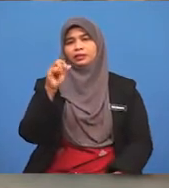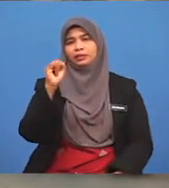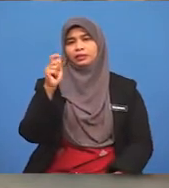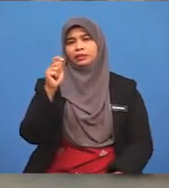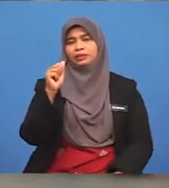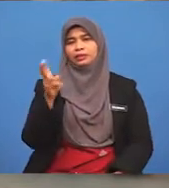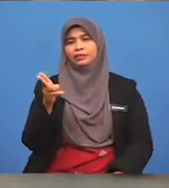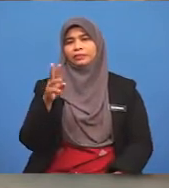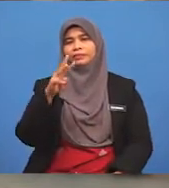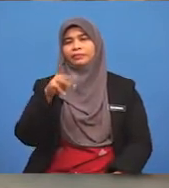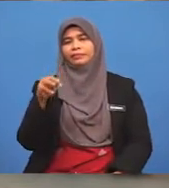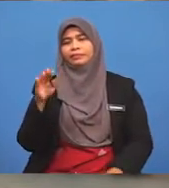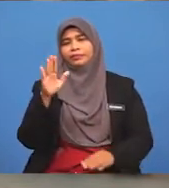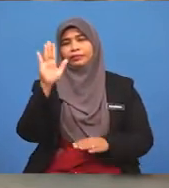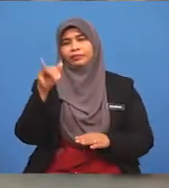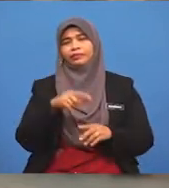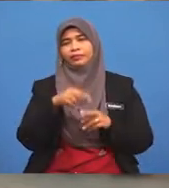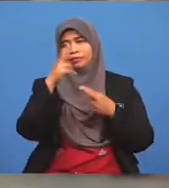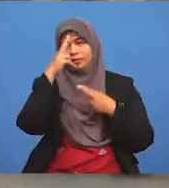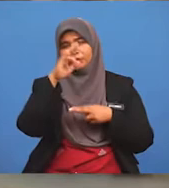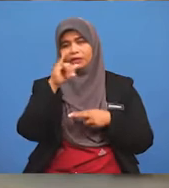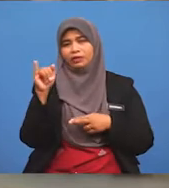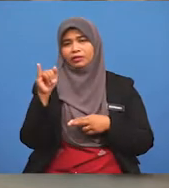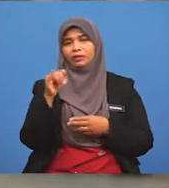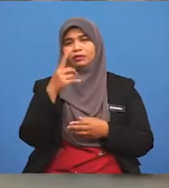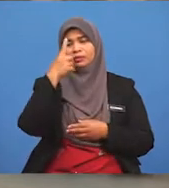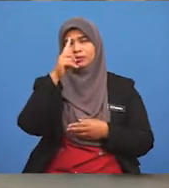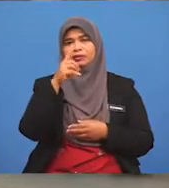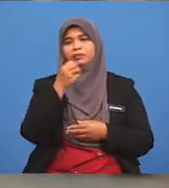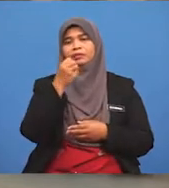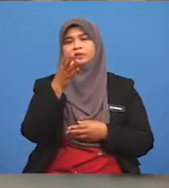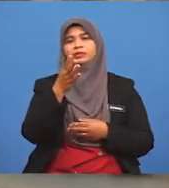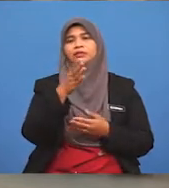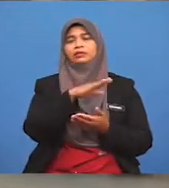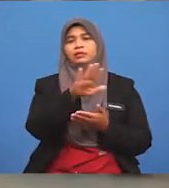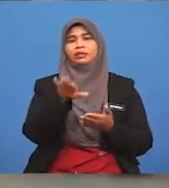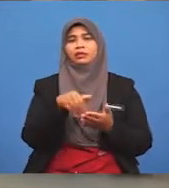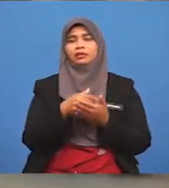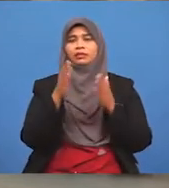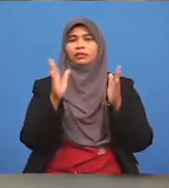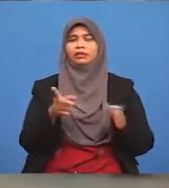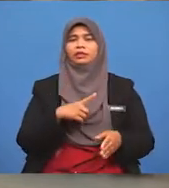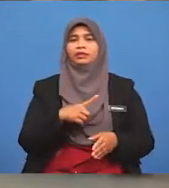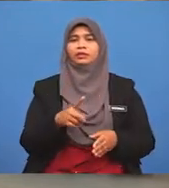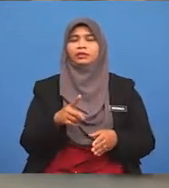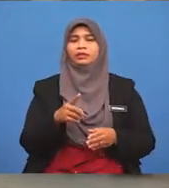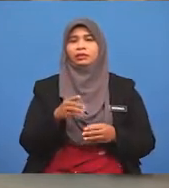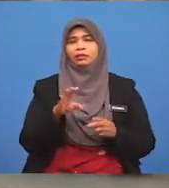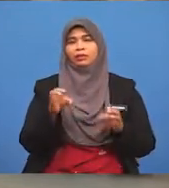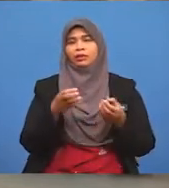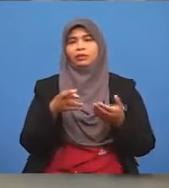Murid-murid yang dihormati, untuk memastikan umat Islam mudah untuk membuat semakan dan